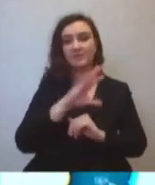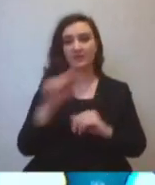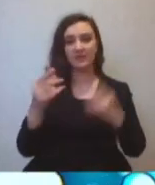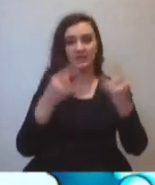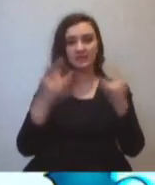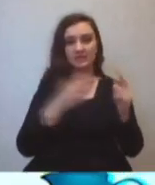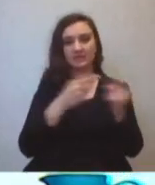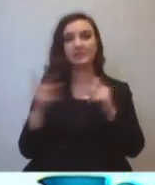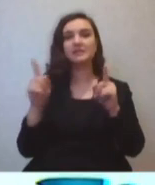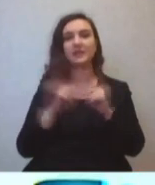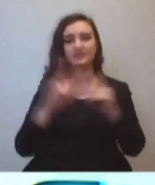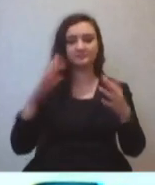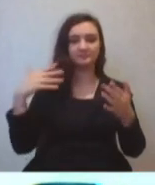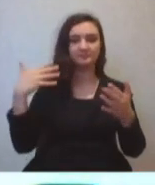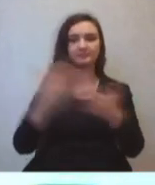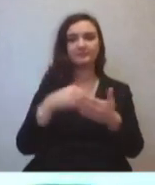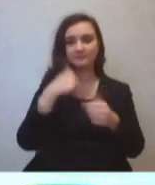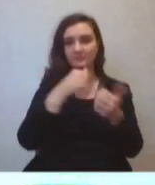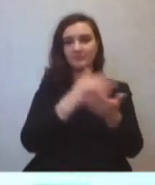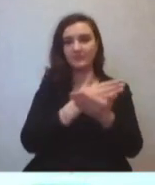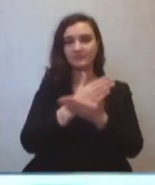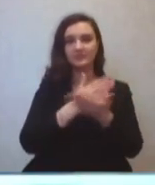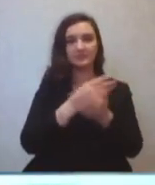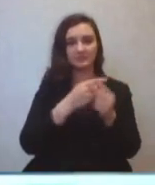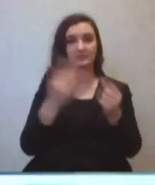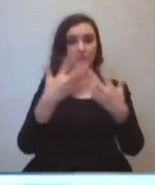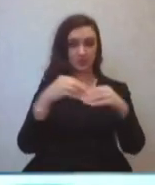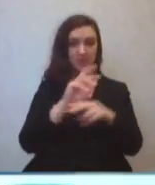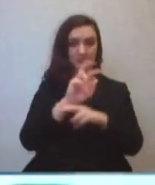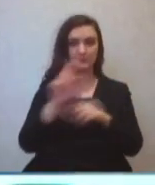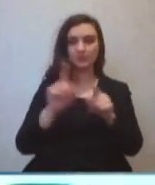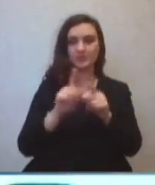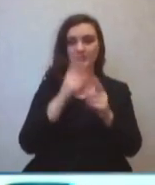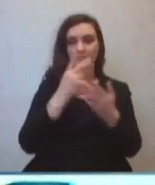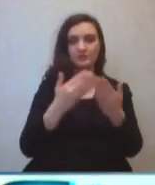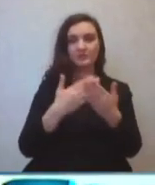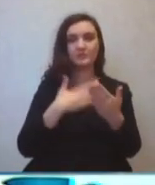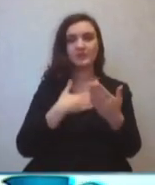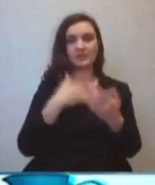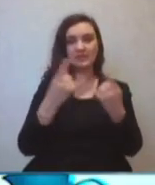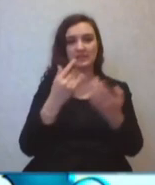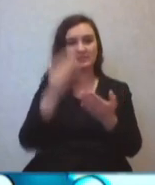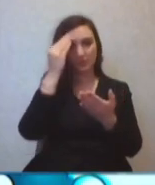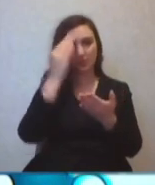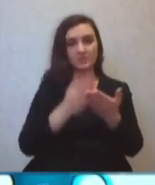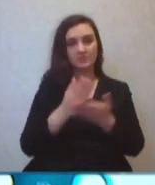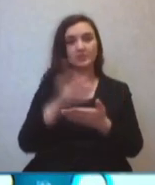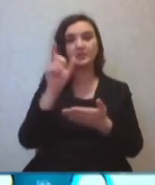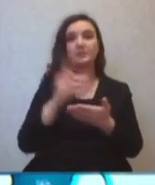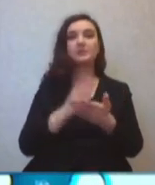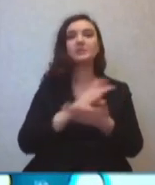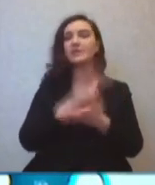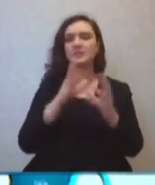გადაცემას, ასე მოვდივარ მრავალი წლის მანძილზე თქვენს ოჯახებში სტუმრად და ასე გამოხატავ ჩვენი გადაცემის კონცეფციას. ადამიანი გახლავთ